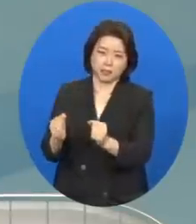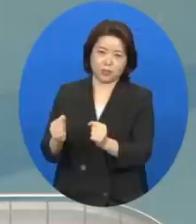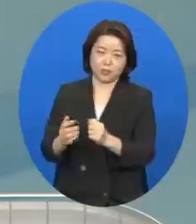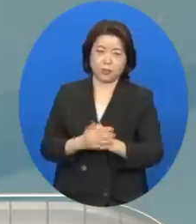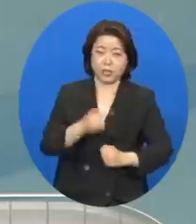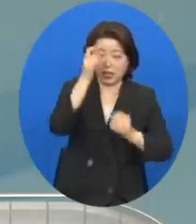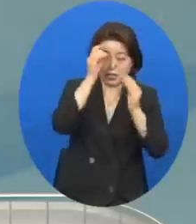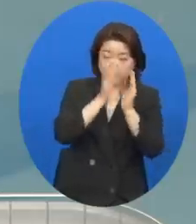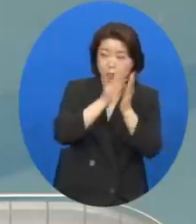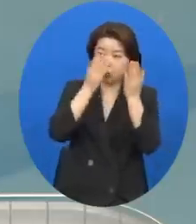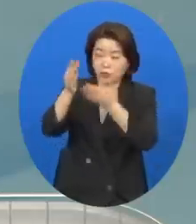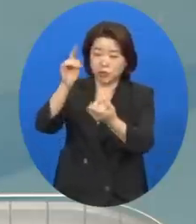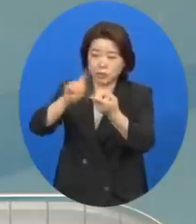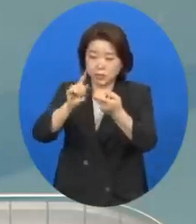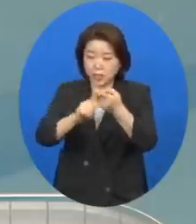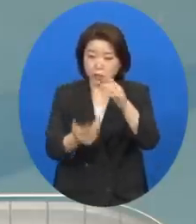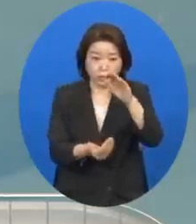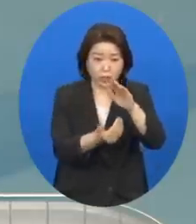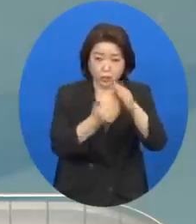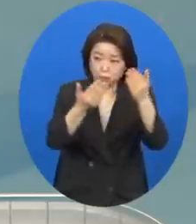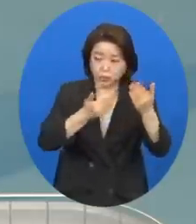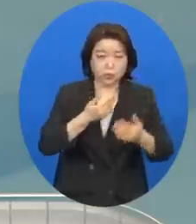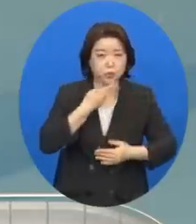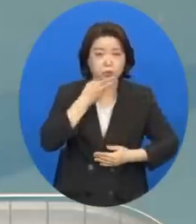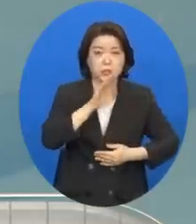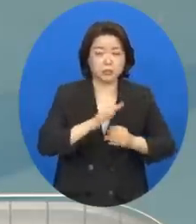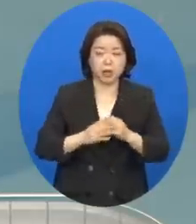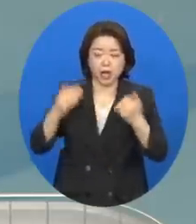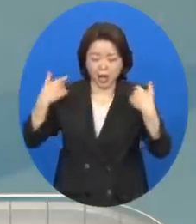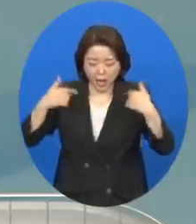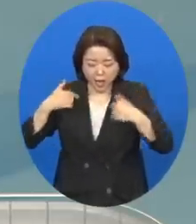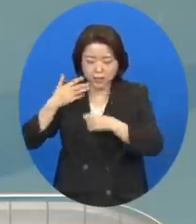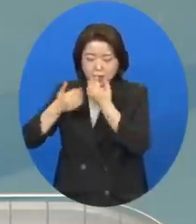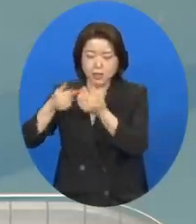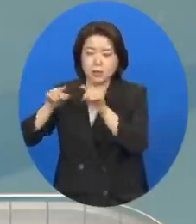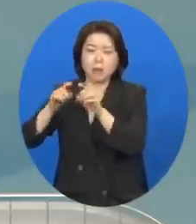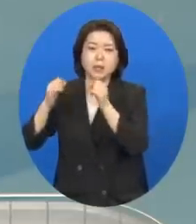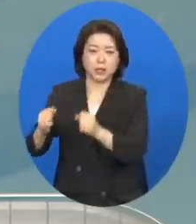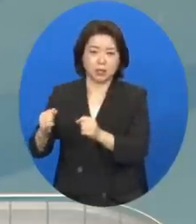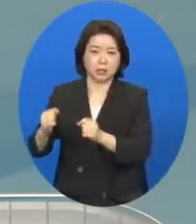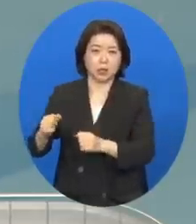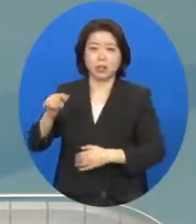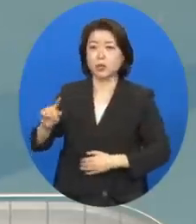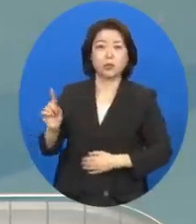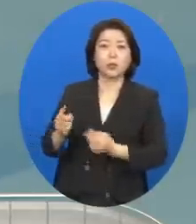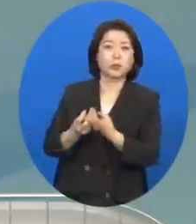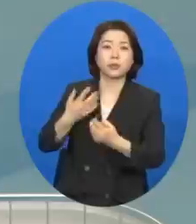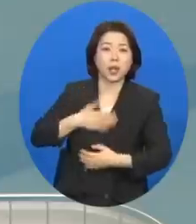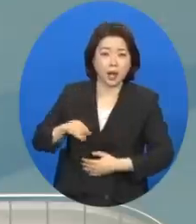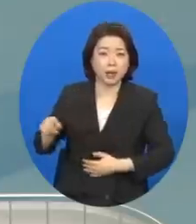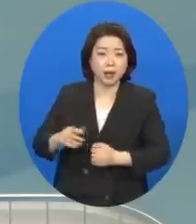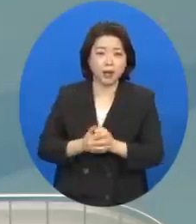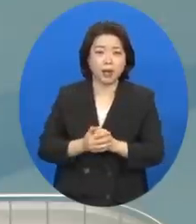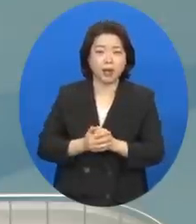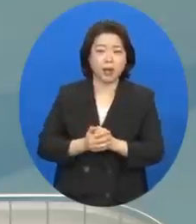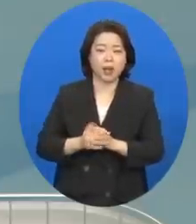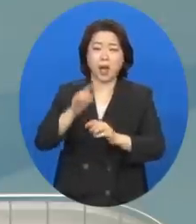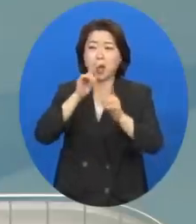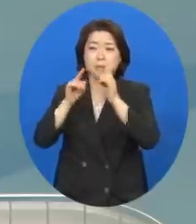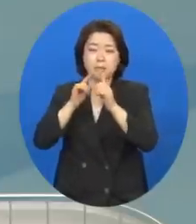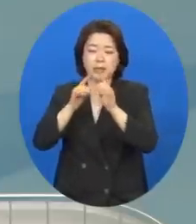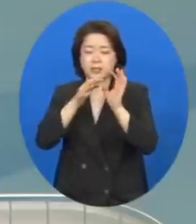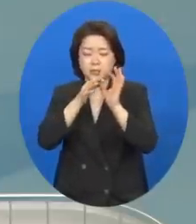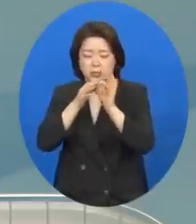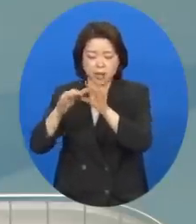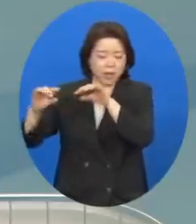기도한 대로는 안 되는데 하나님은 늘 같이 계셨어요. 하나님이 같이 계신 걸 어떻게 알아요? 말씀이 계속